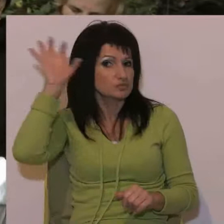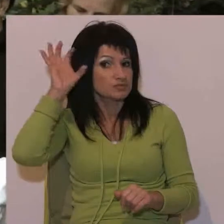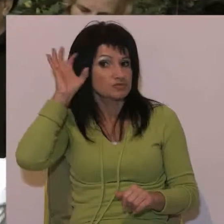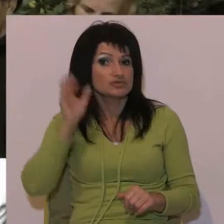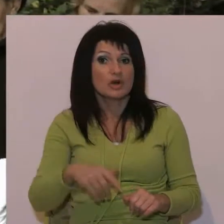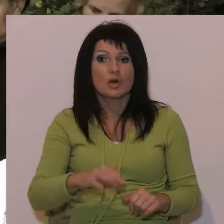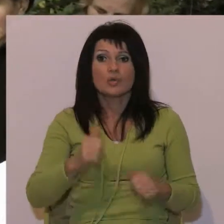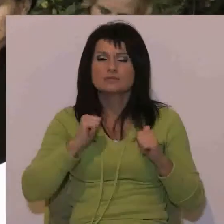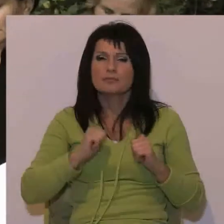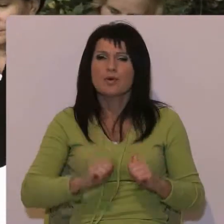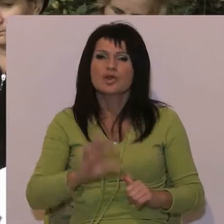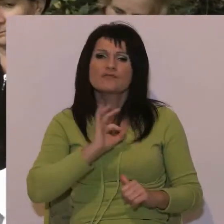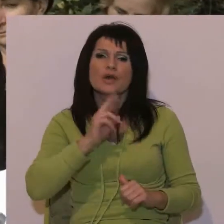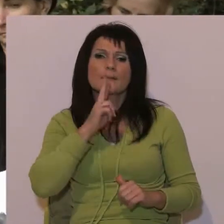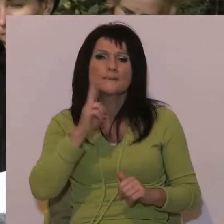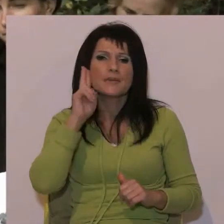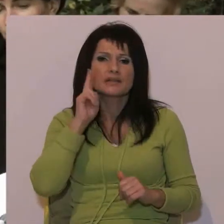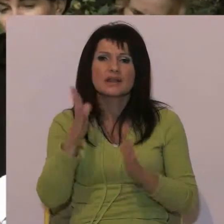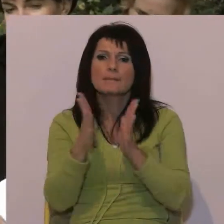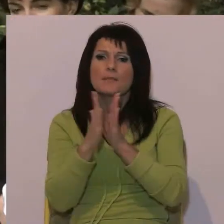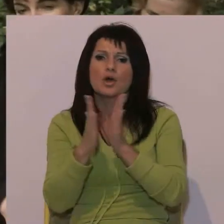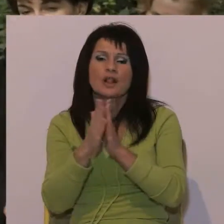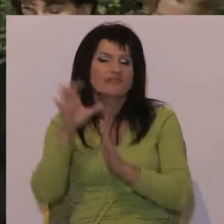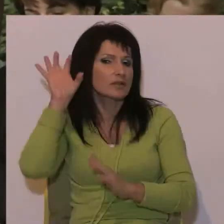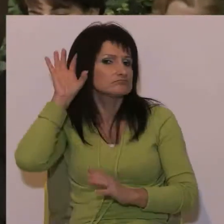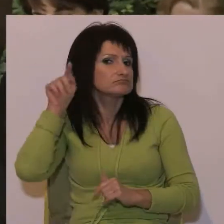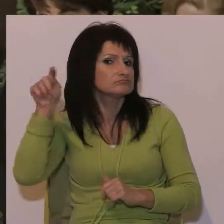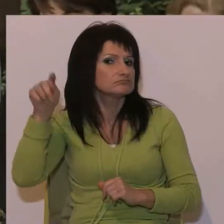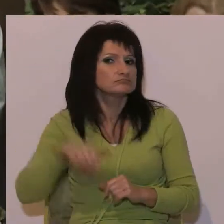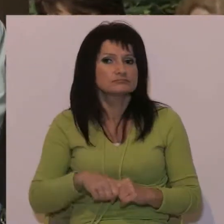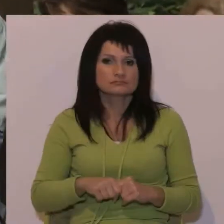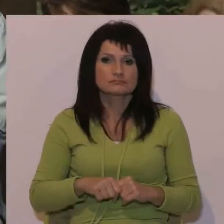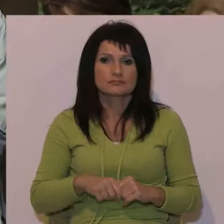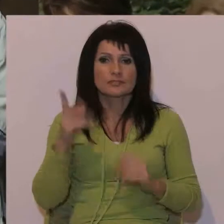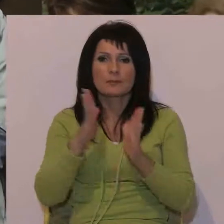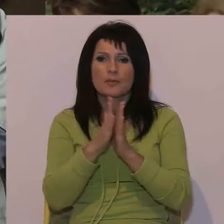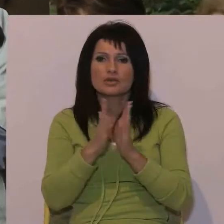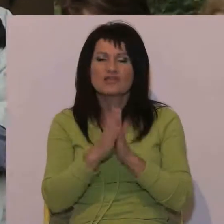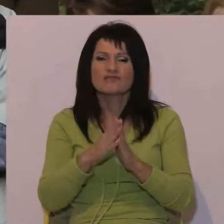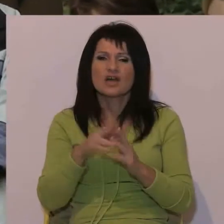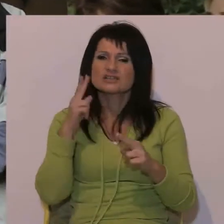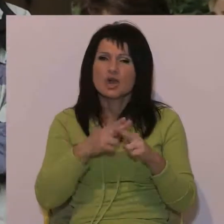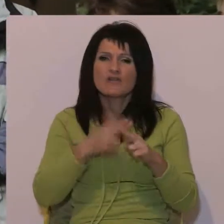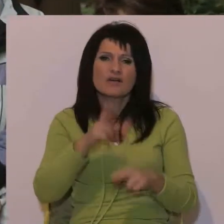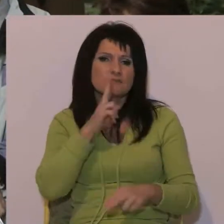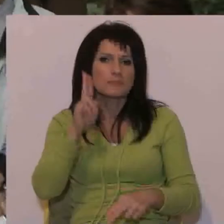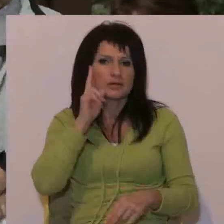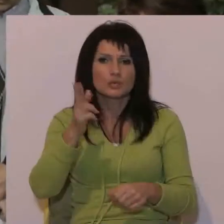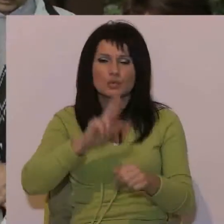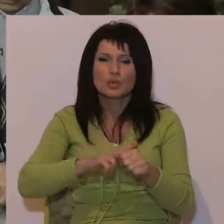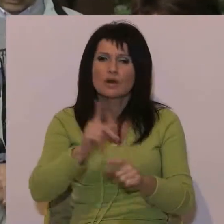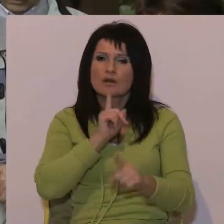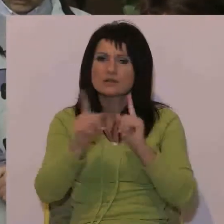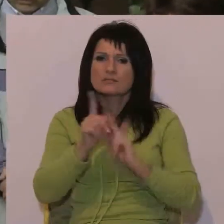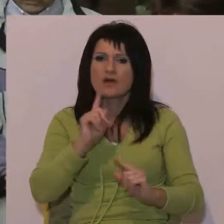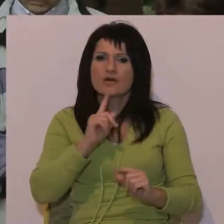z pokoju swojej matki modlitwę. Modlitwę schorowanej matki, która rozmawiała